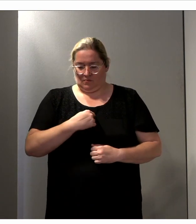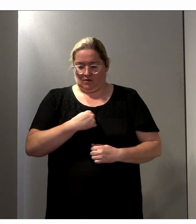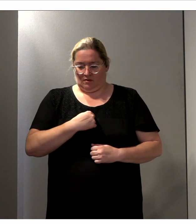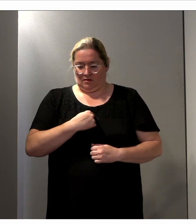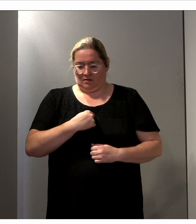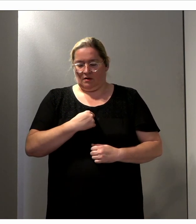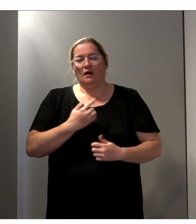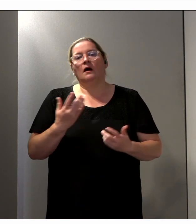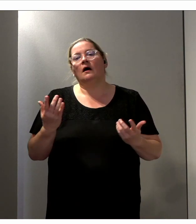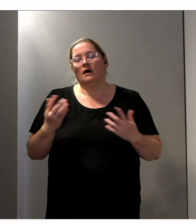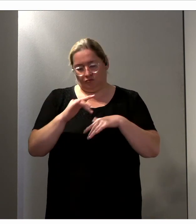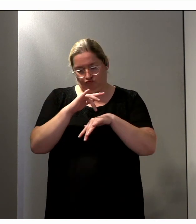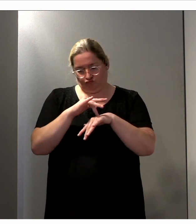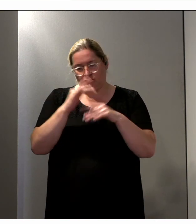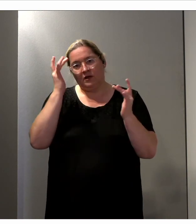mon expérience avec